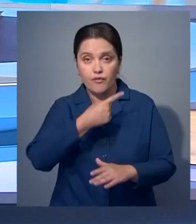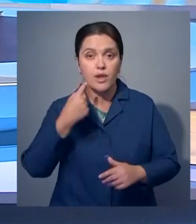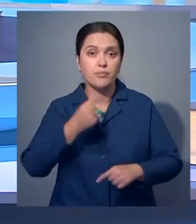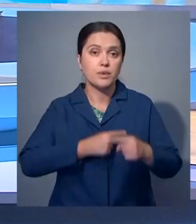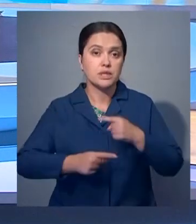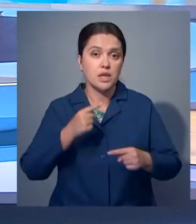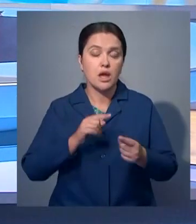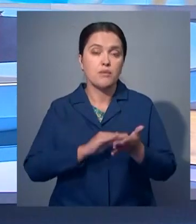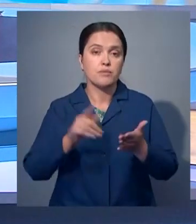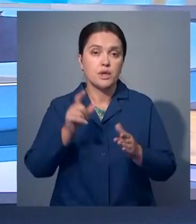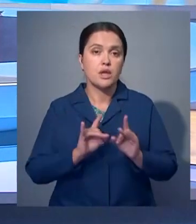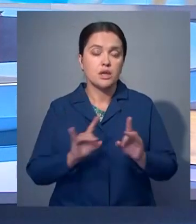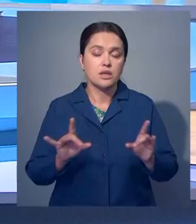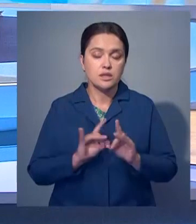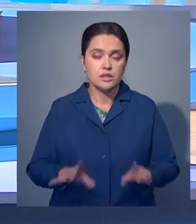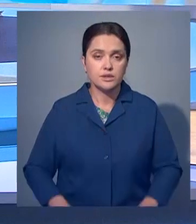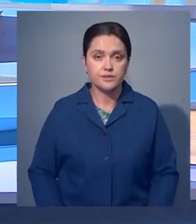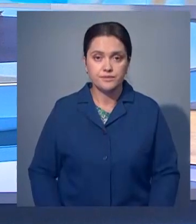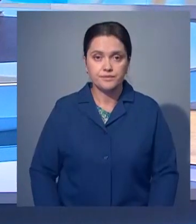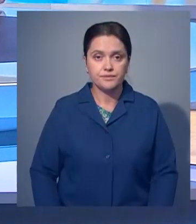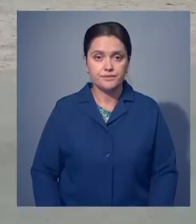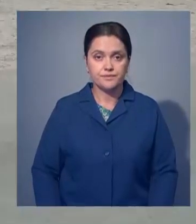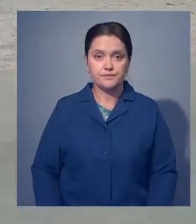индивидуальных предпринимателей. Катерина Попкова продолжит.